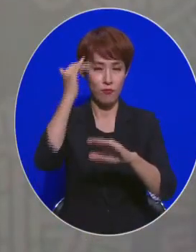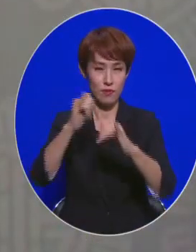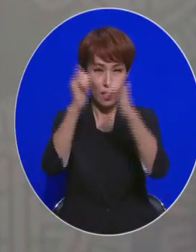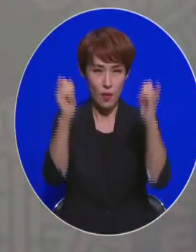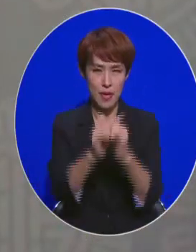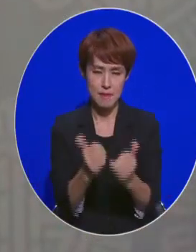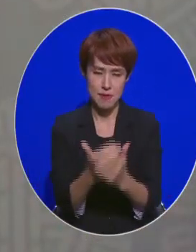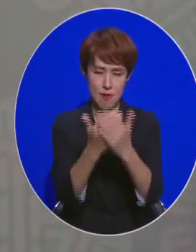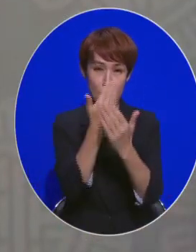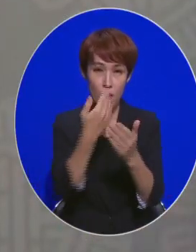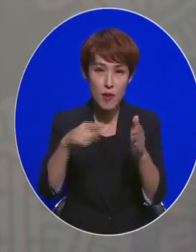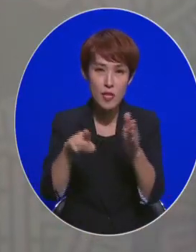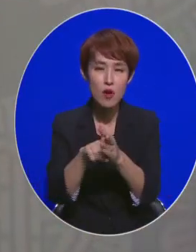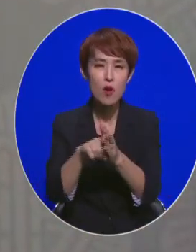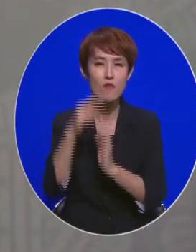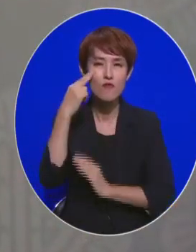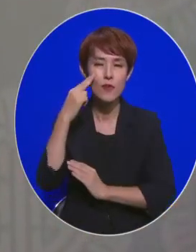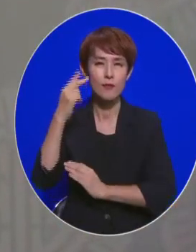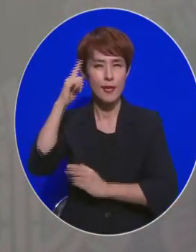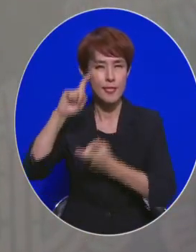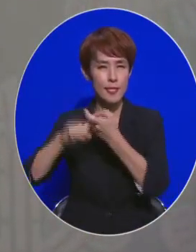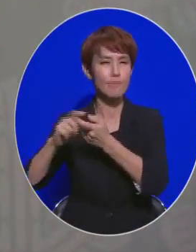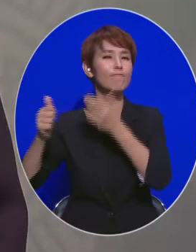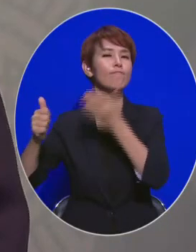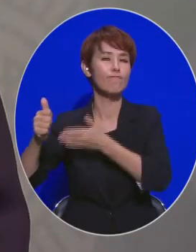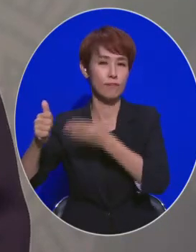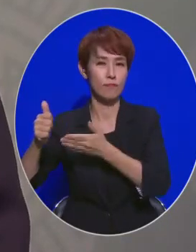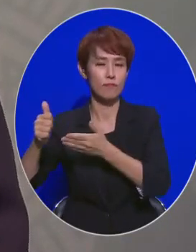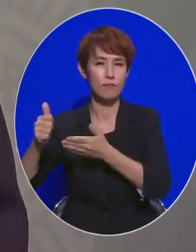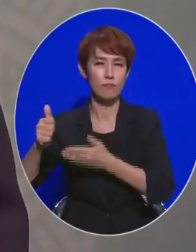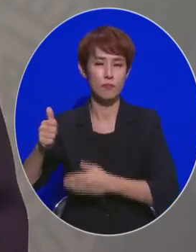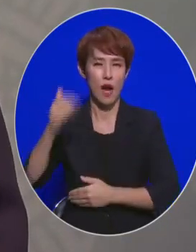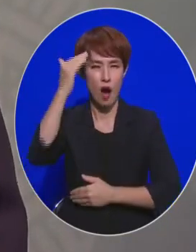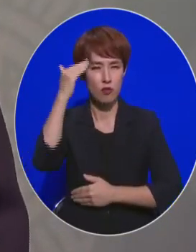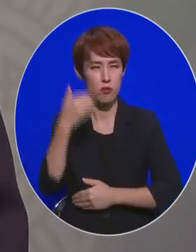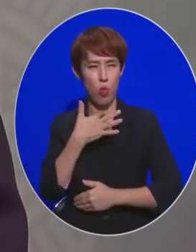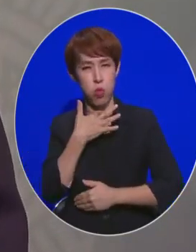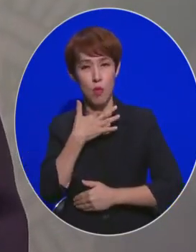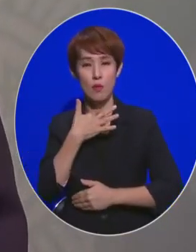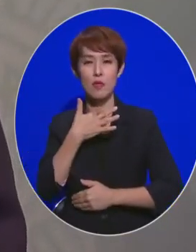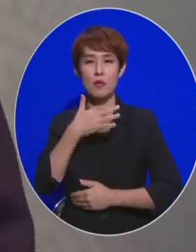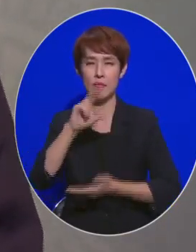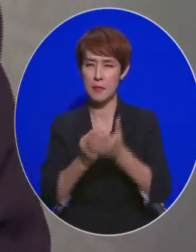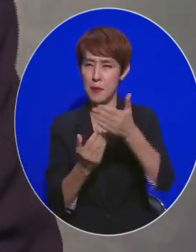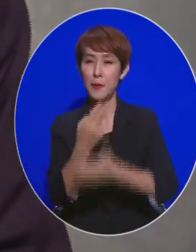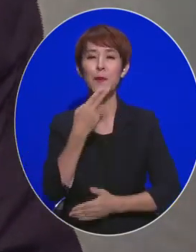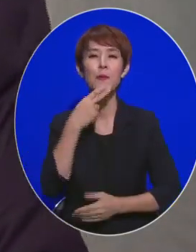더 발전할 수 있도록 미 당국의 관심을 촉구하고 혐오 범죄 등에 노출되지